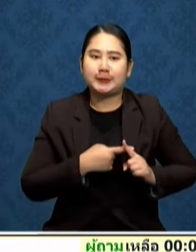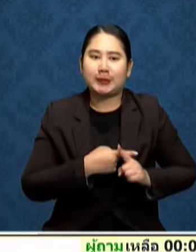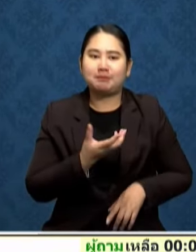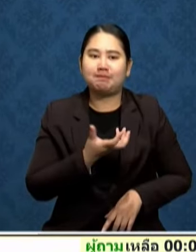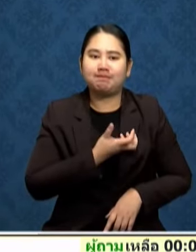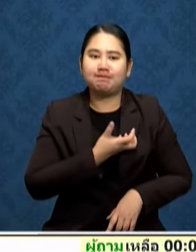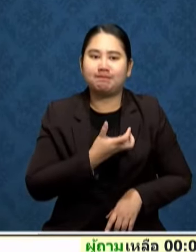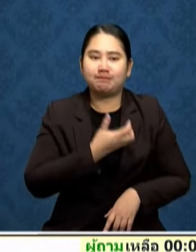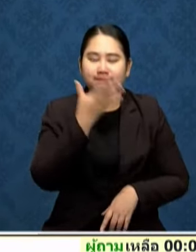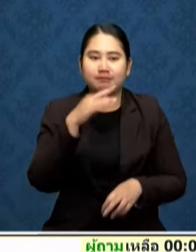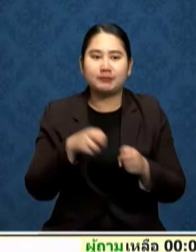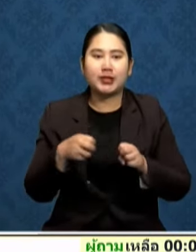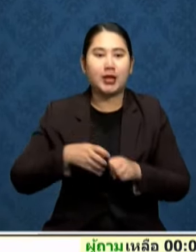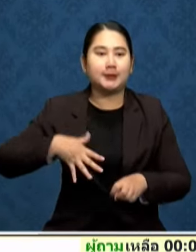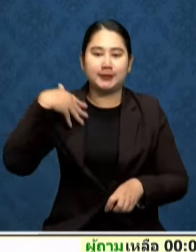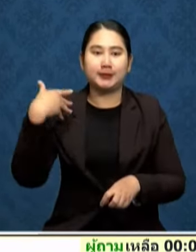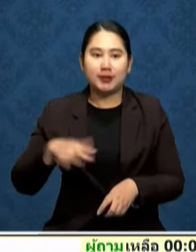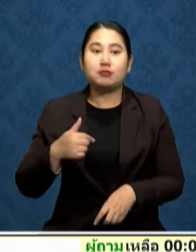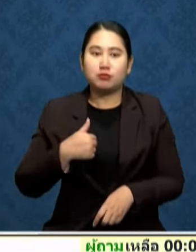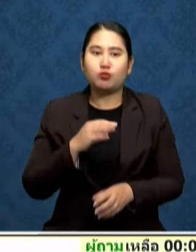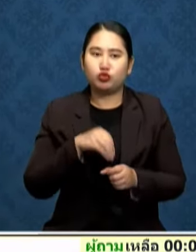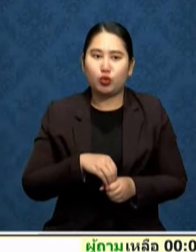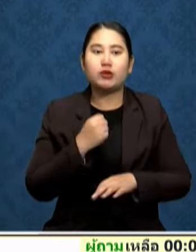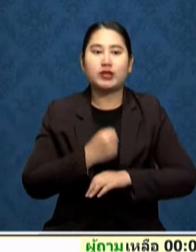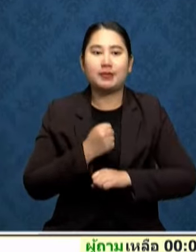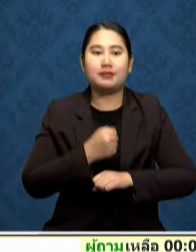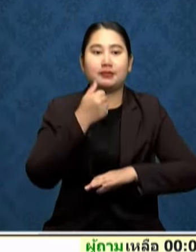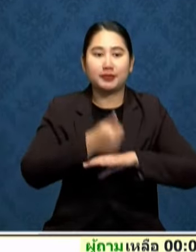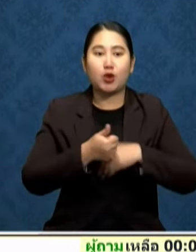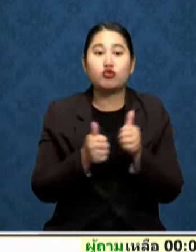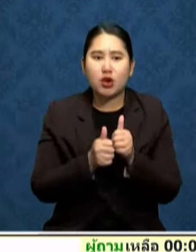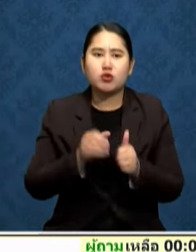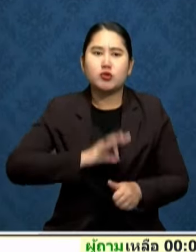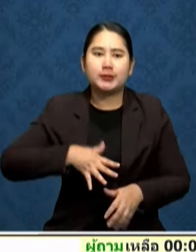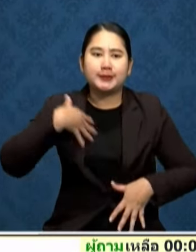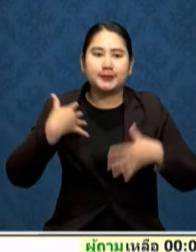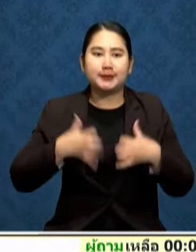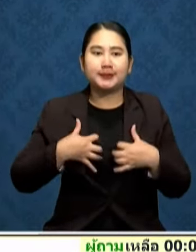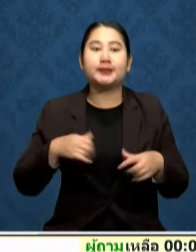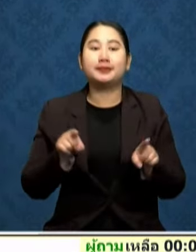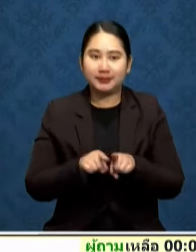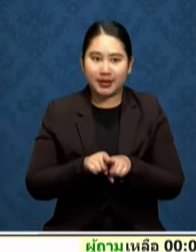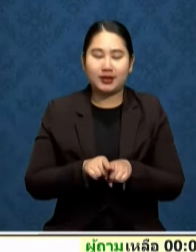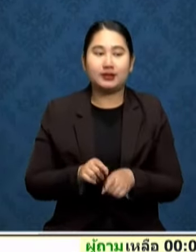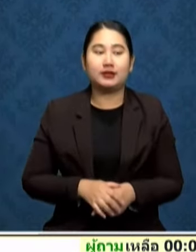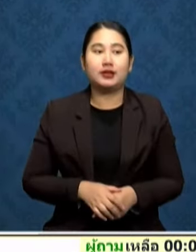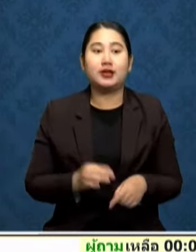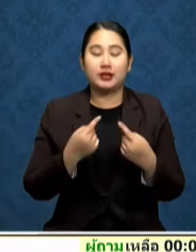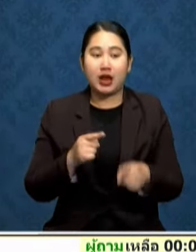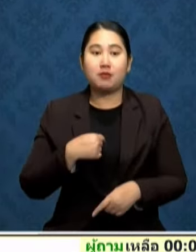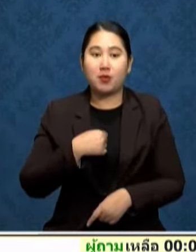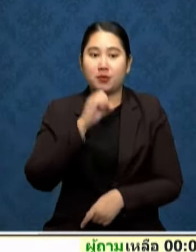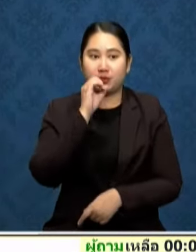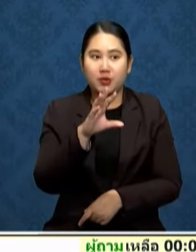าชนที่เขาได้รับความเดือดร้อนผมมาอยู่ตรงนี้ผมก็รู้สึกอึดอัดเหมือนกันแต่ผมนำเรียนครับว่า